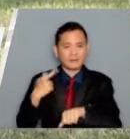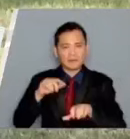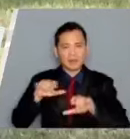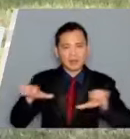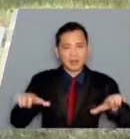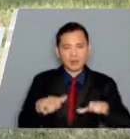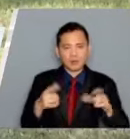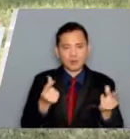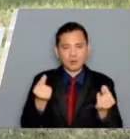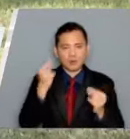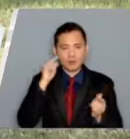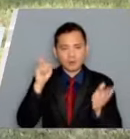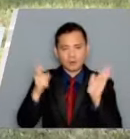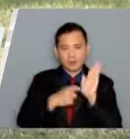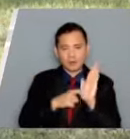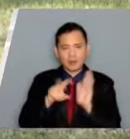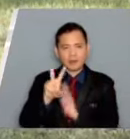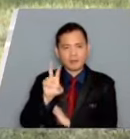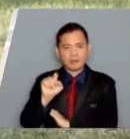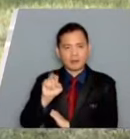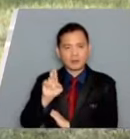Paparating na araw ng